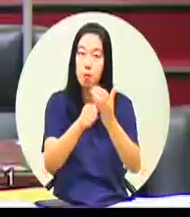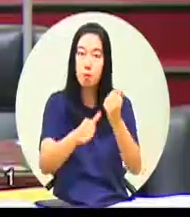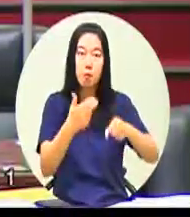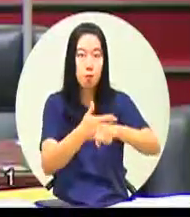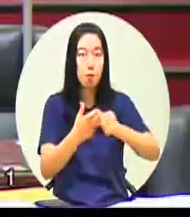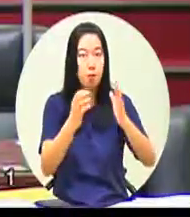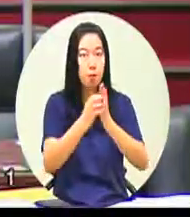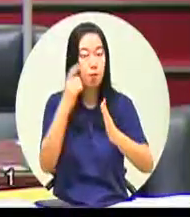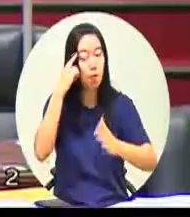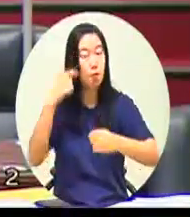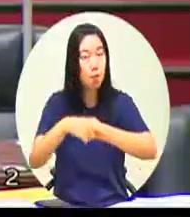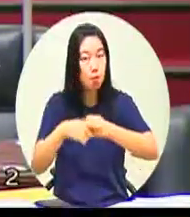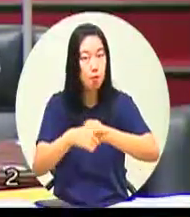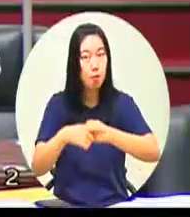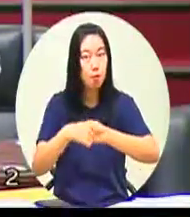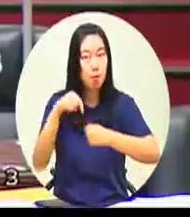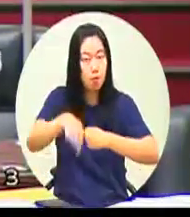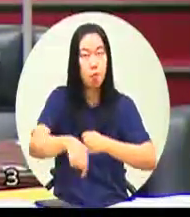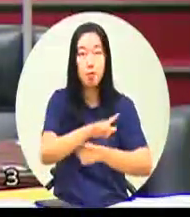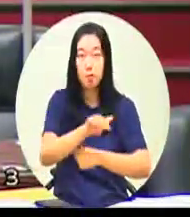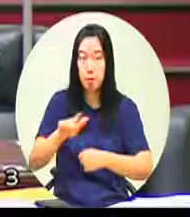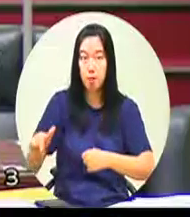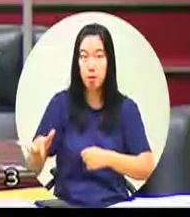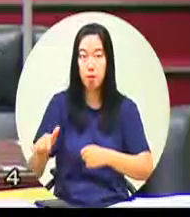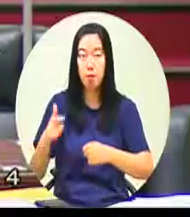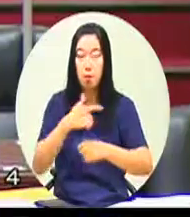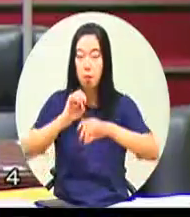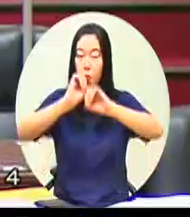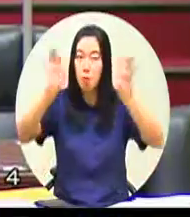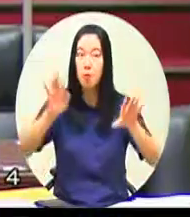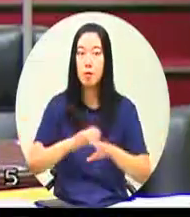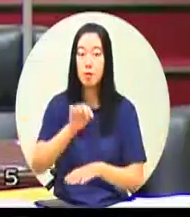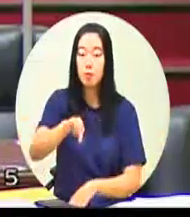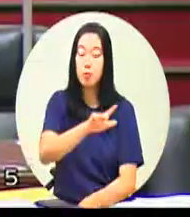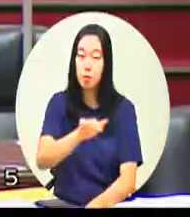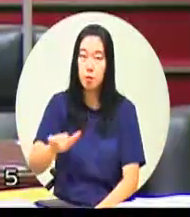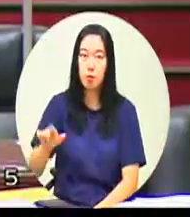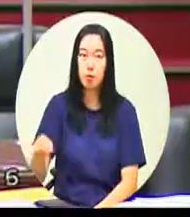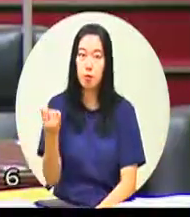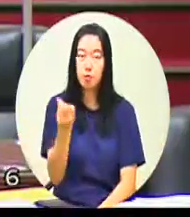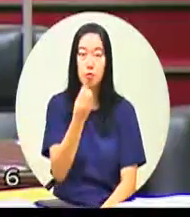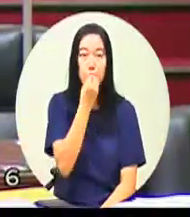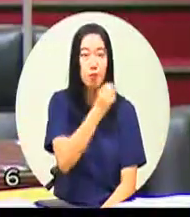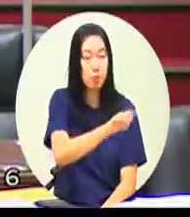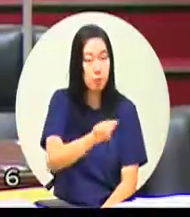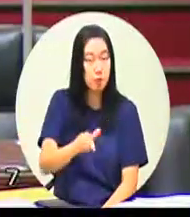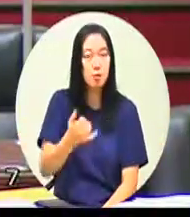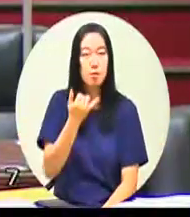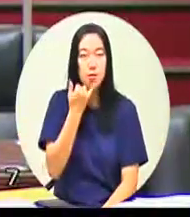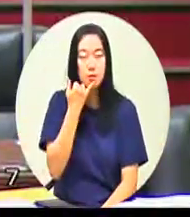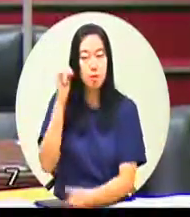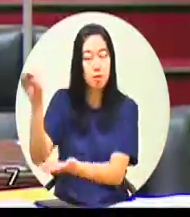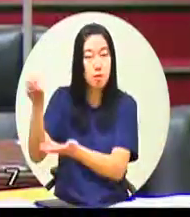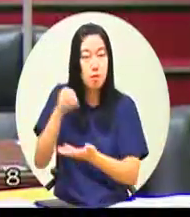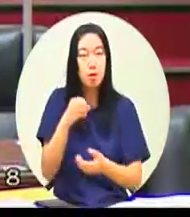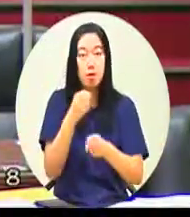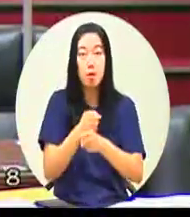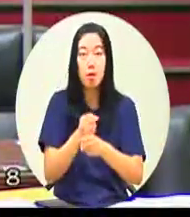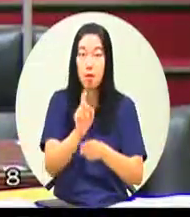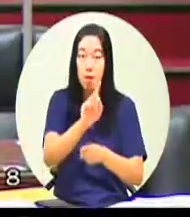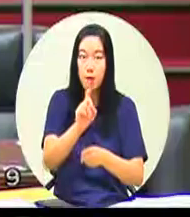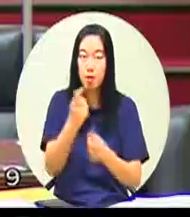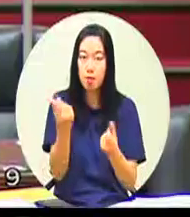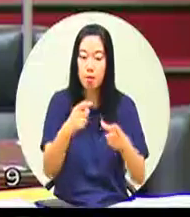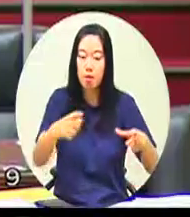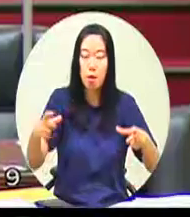开发了这么样的一个产品，这个产品呢，包括食材可以拿去做蛋